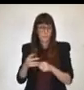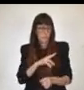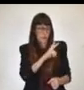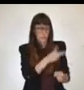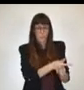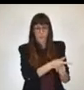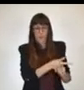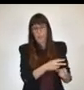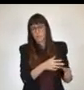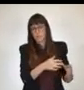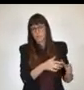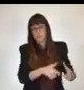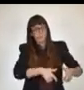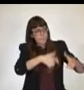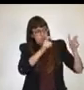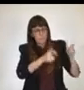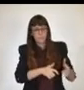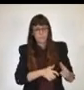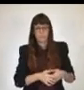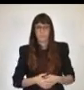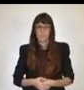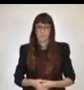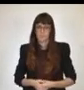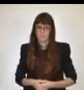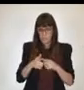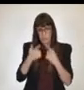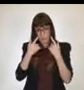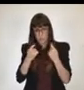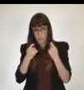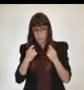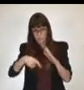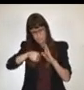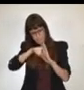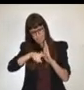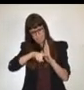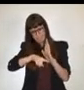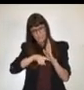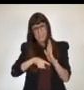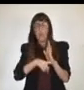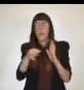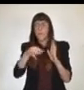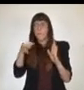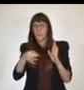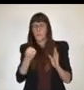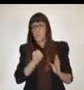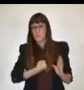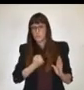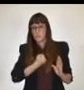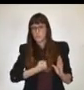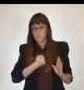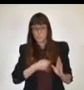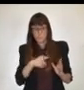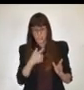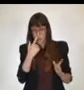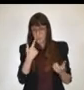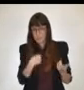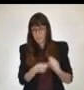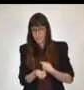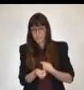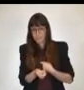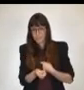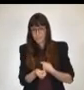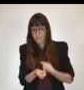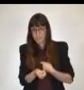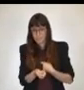dans le rapport réside dans l'application du mauvais taux d'usure. Ce qu'a fait le Crédit municipal, c'est qu'il n'a pas appliqué le bon taux, tout simplement. Il a appliqué un